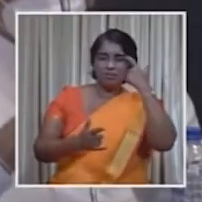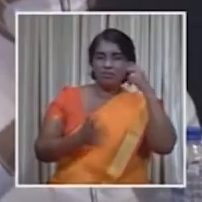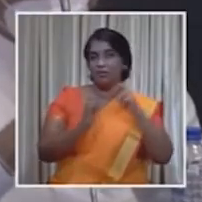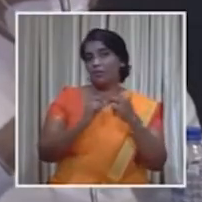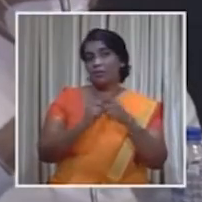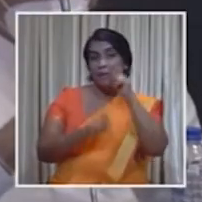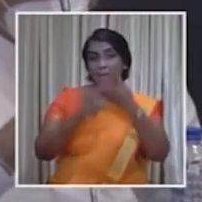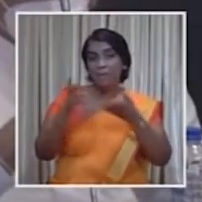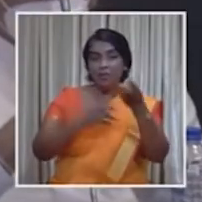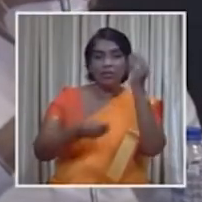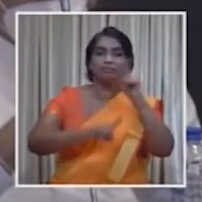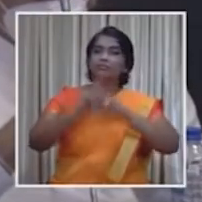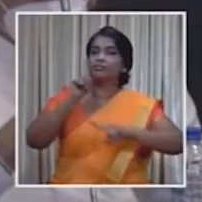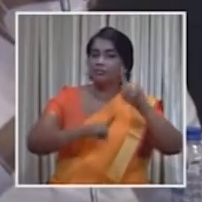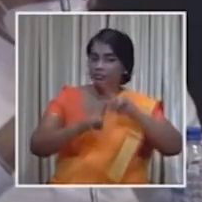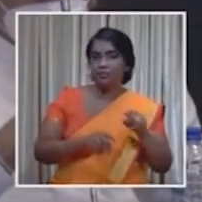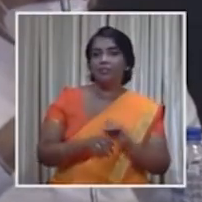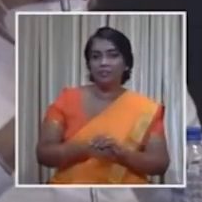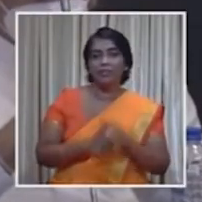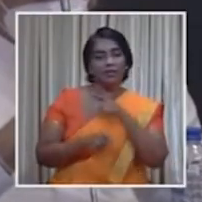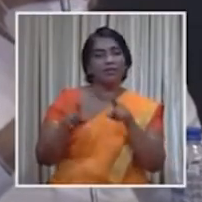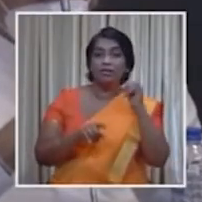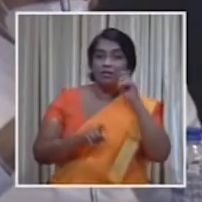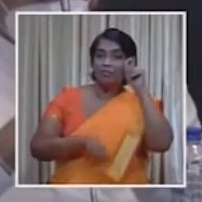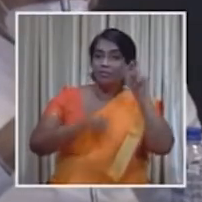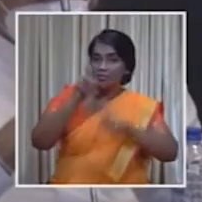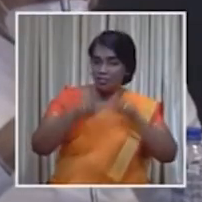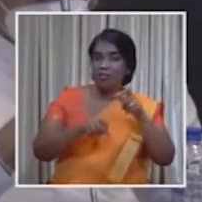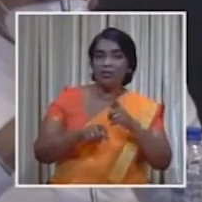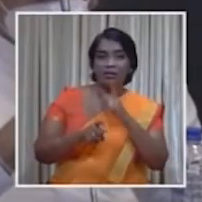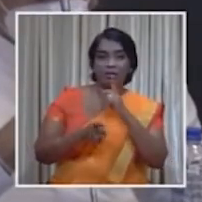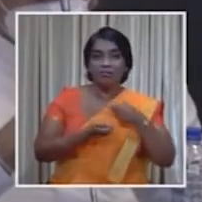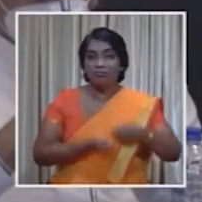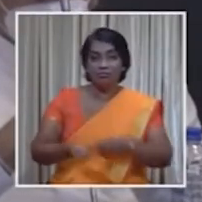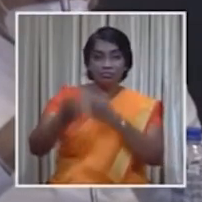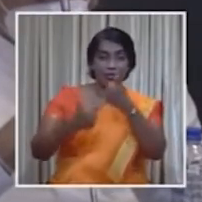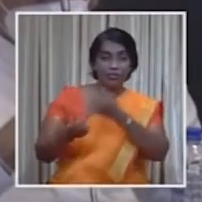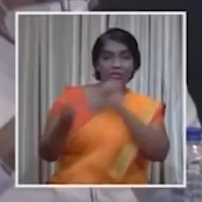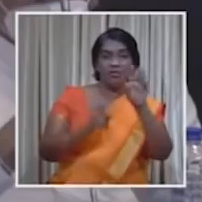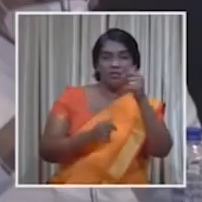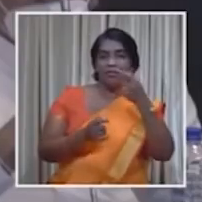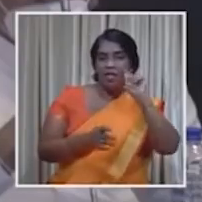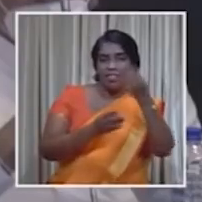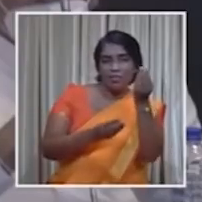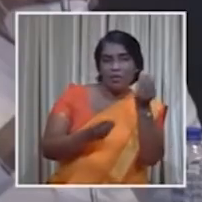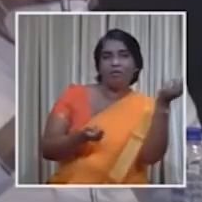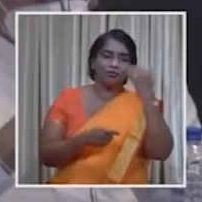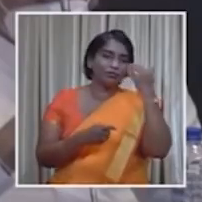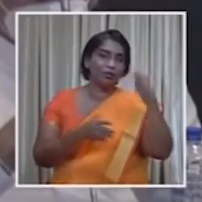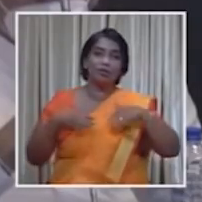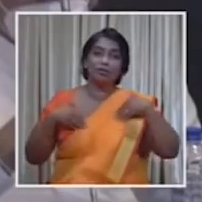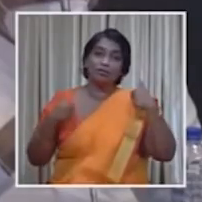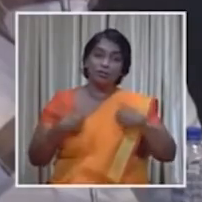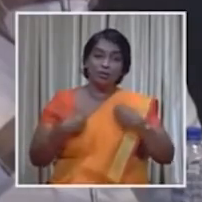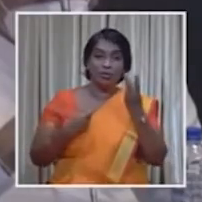තමයි මේ ආයවැය ගැන අපිට කතා කරන්න උනේ. ඒ නිසා සමහර අයට සවලෙන් බෙදනකොට සමහරුන්ට කන් හැන්දෙන් බෙදන හැටි තමයි අපි දැක්කේ. සෞඛ්‍යයට